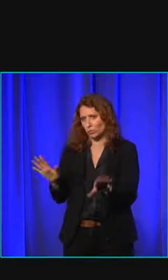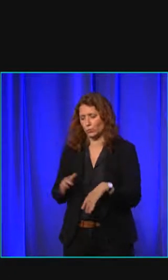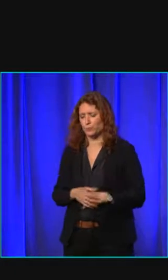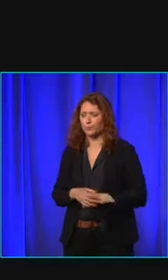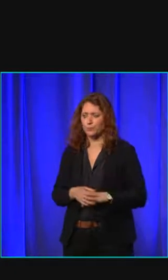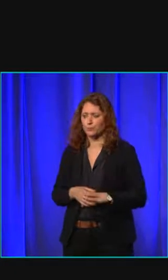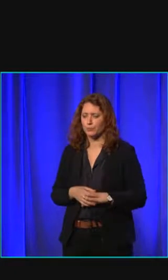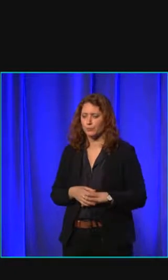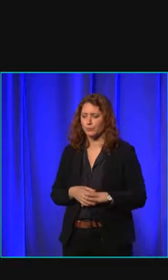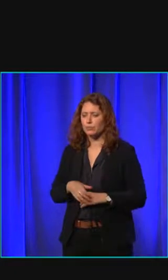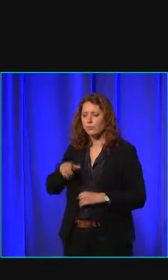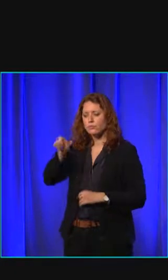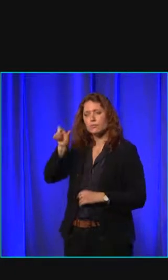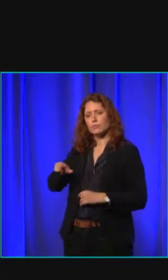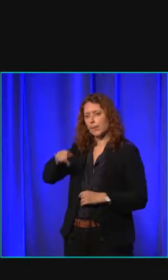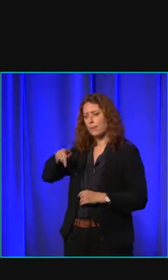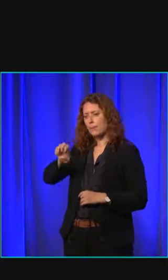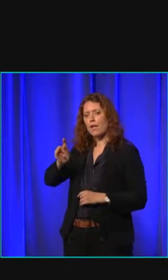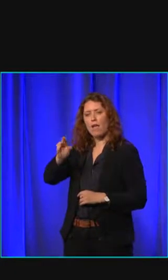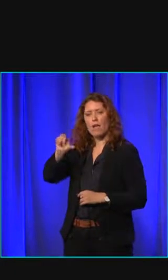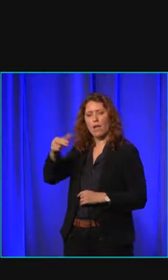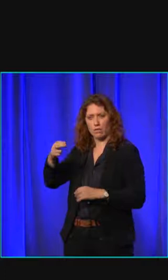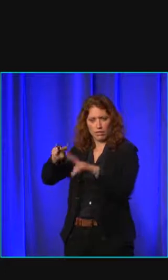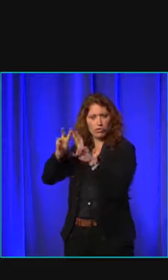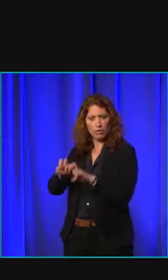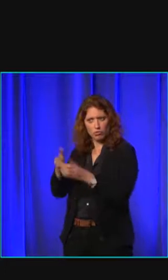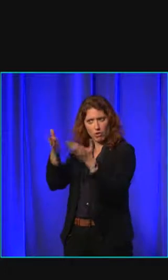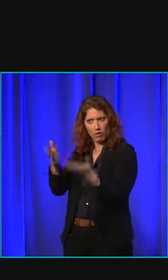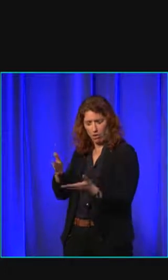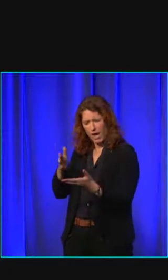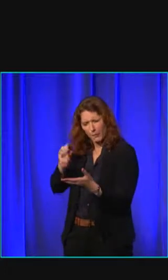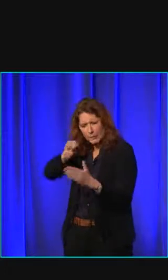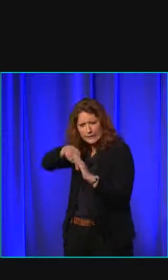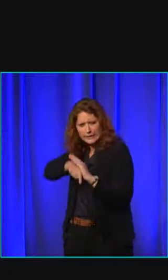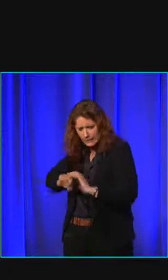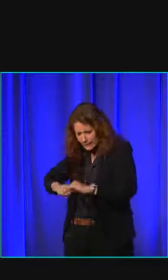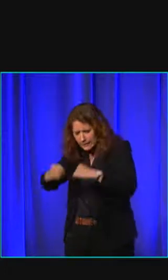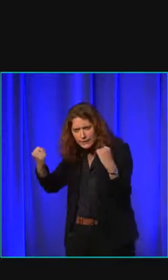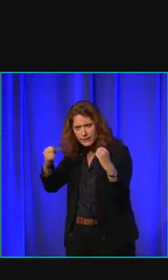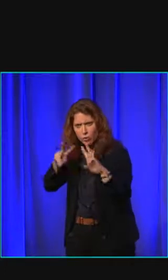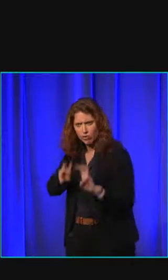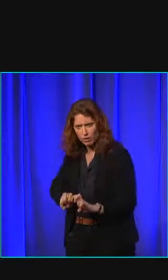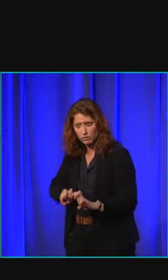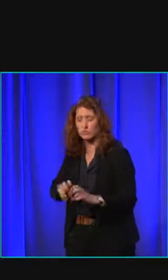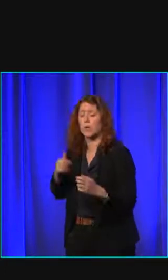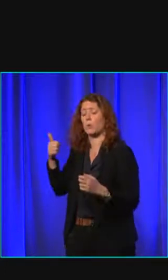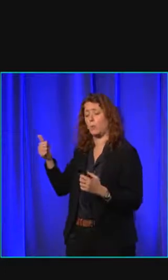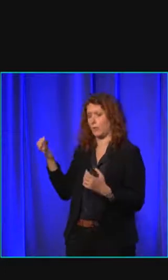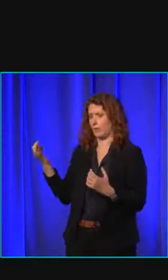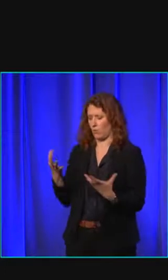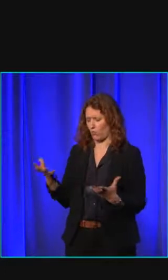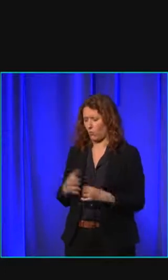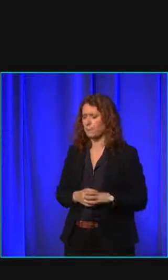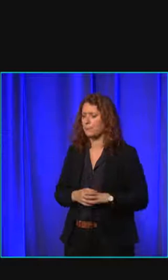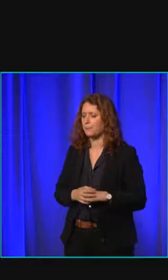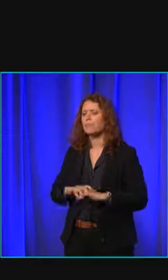Perrin, en 2010, a été un petit peu encore plus loin. C'est-à-dire que lorsque l'on réalise